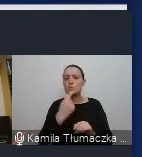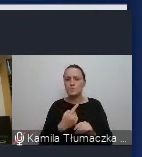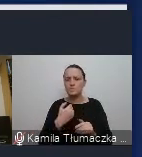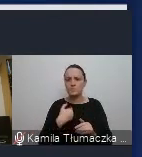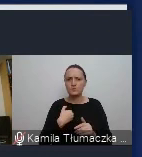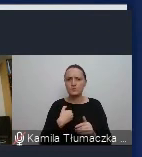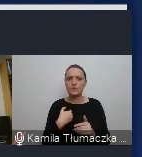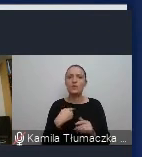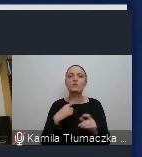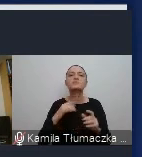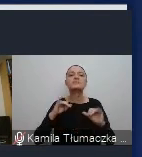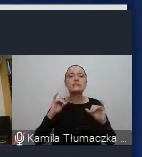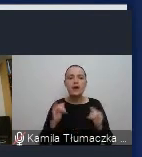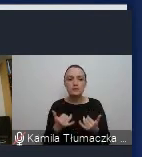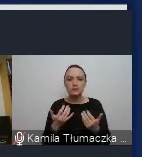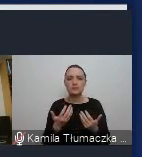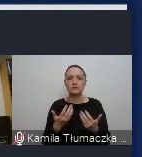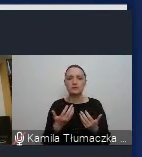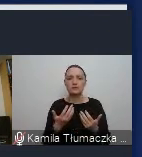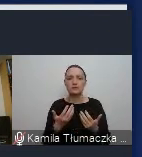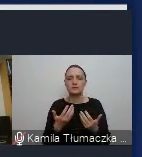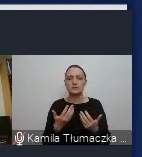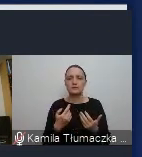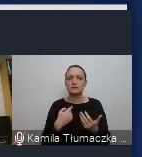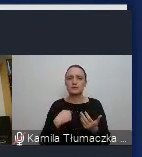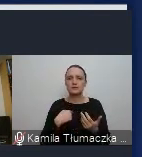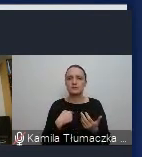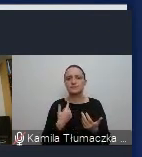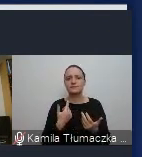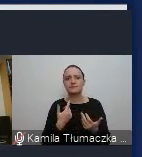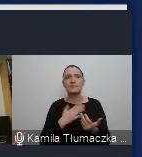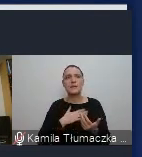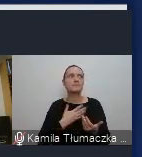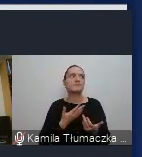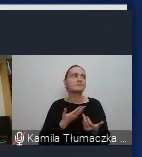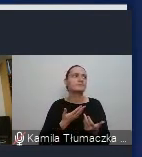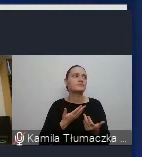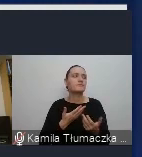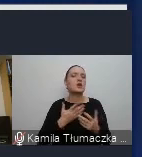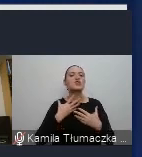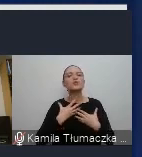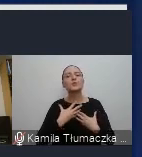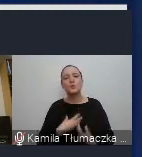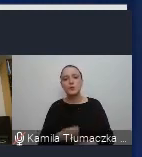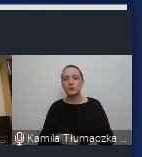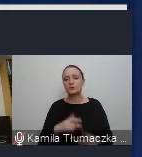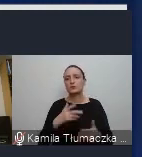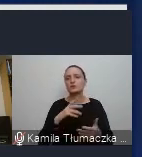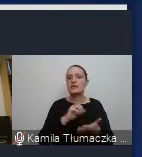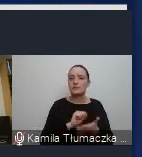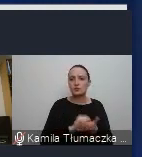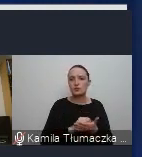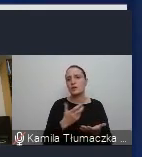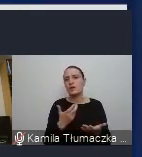ja osiągam, no może nie stan takiego zupełnego spokoju, ale stan